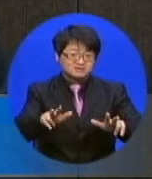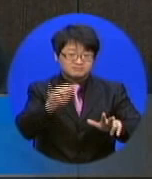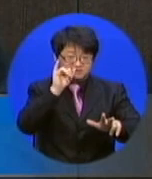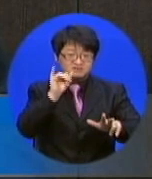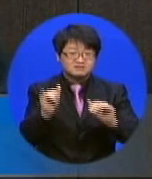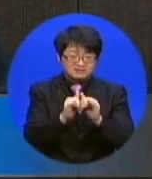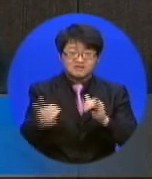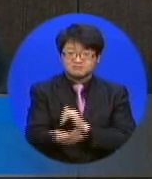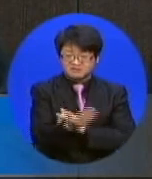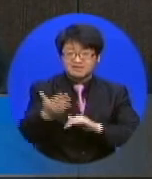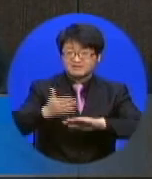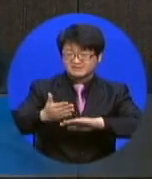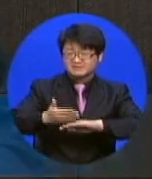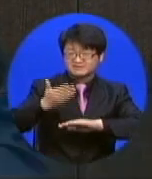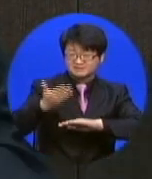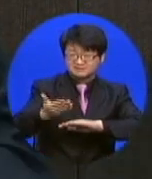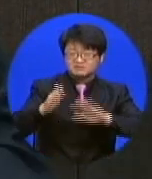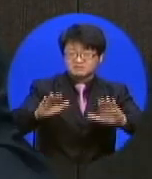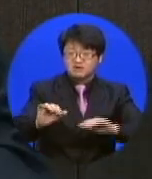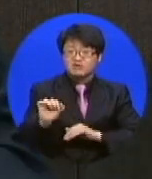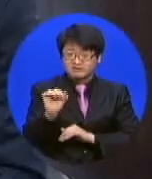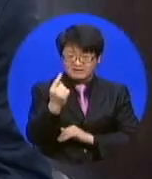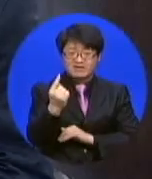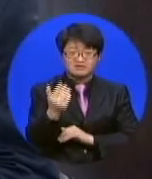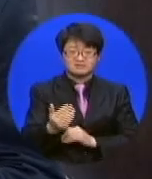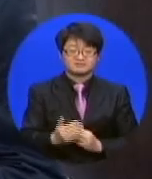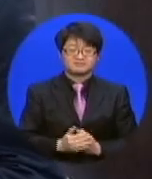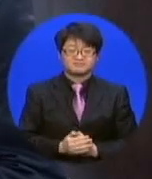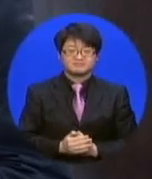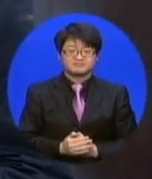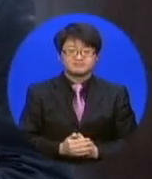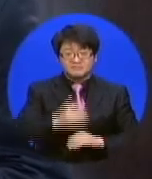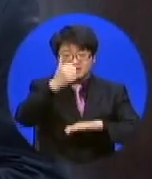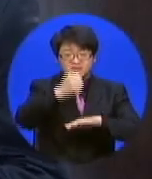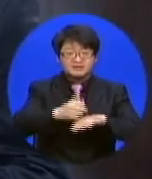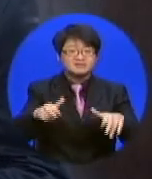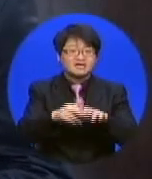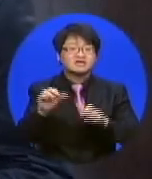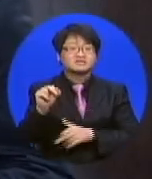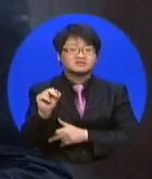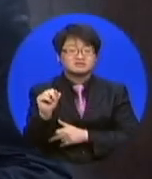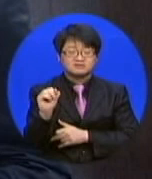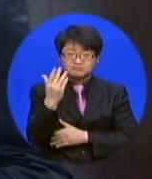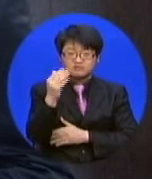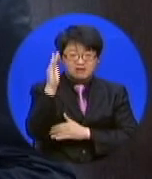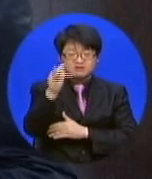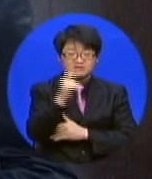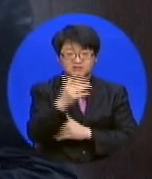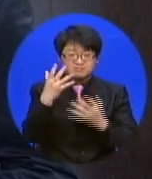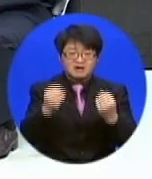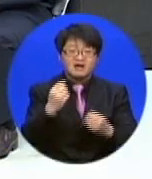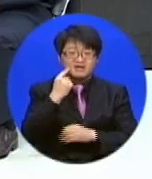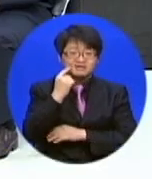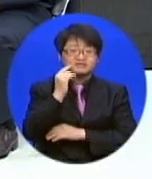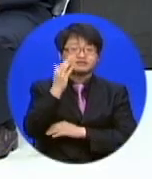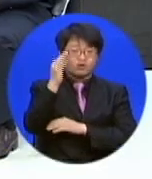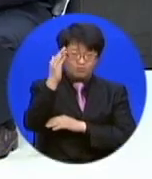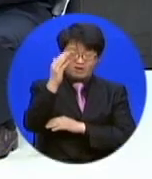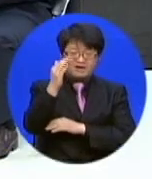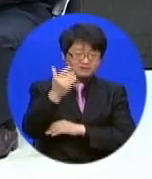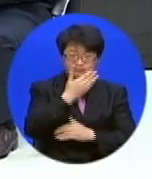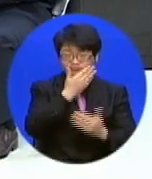분들도 감사를 드리고요. 이번 계기로 해서. 끝으로 장애인신문 앞으로 더 많은 영광적인 기록들을 남길